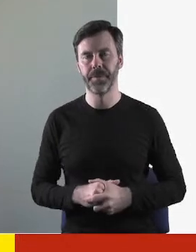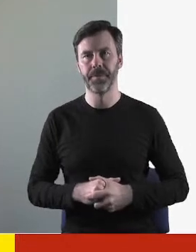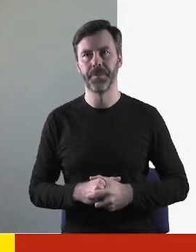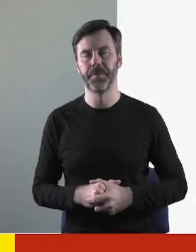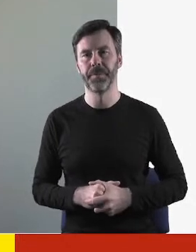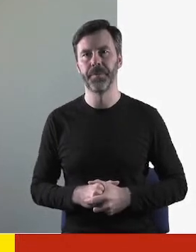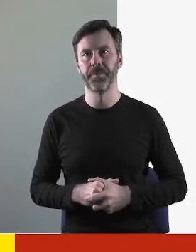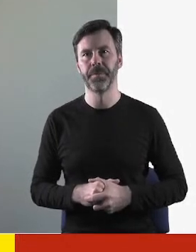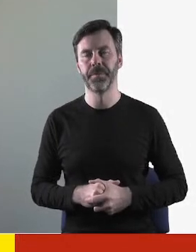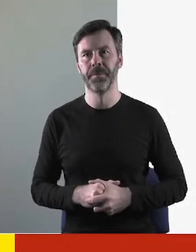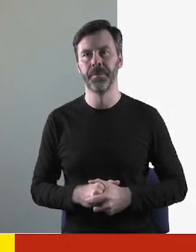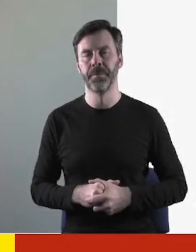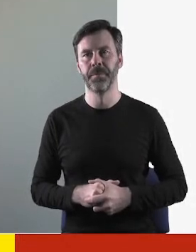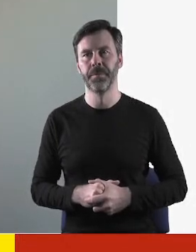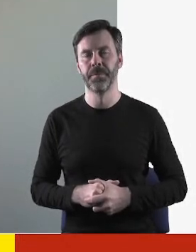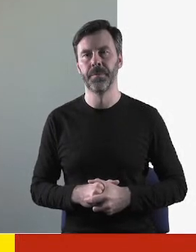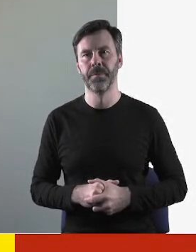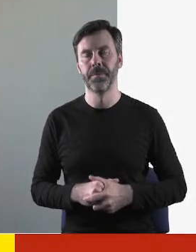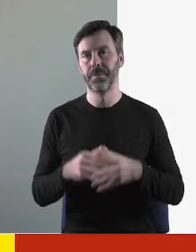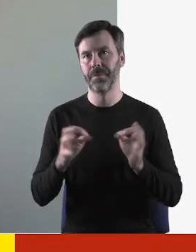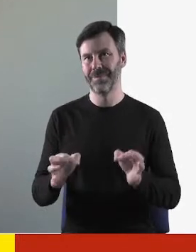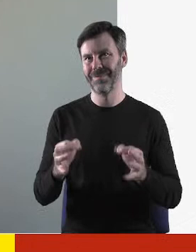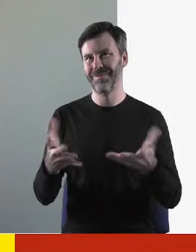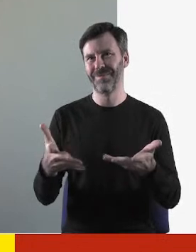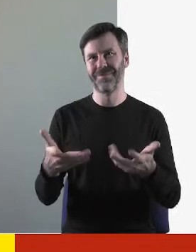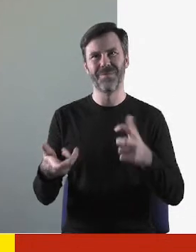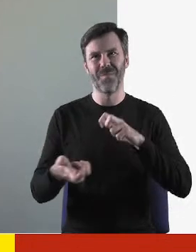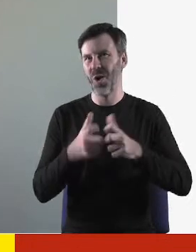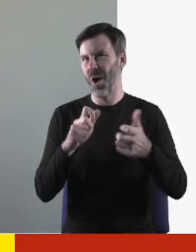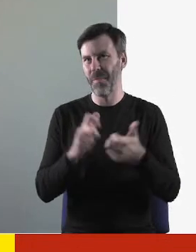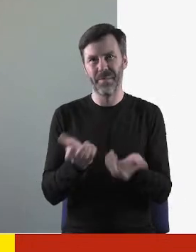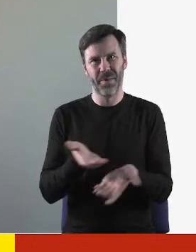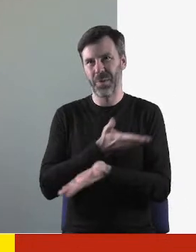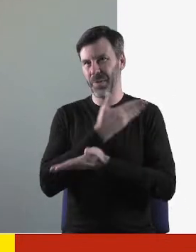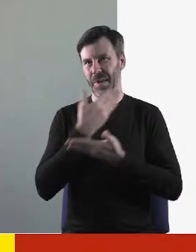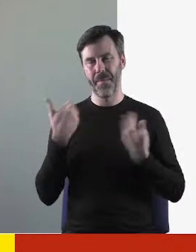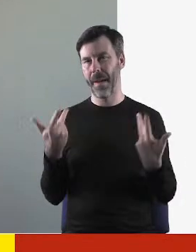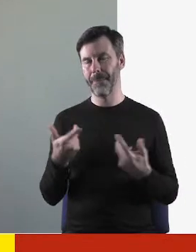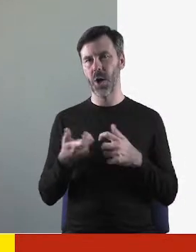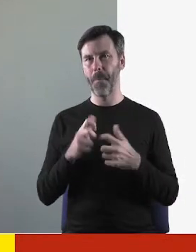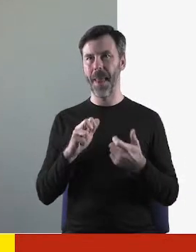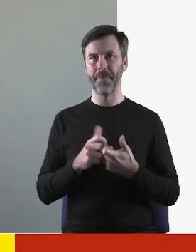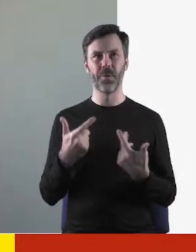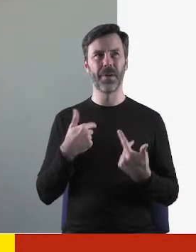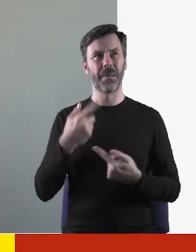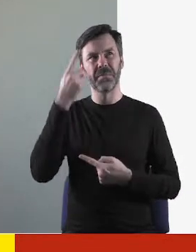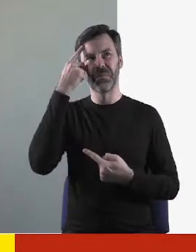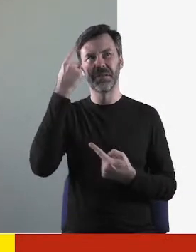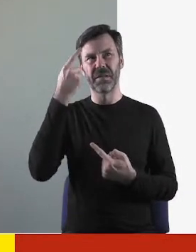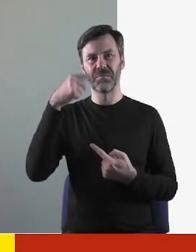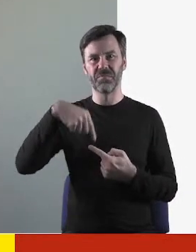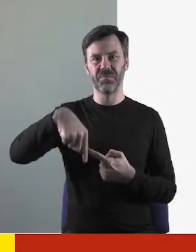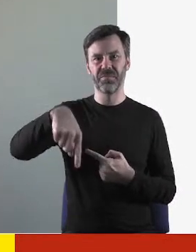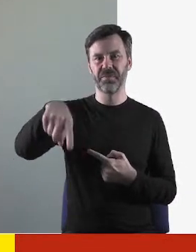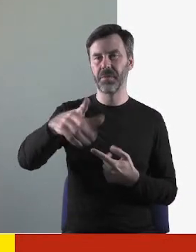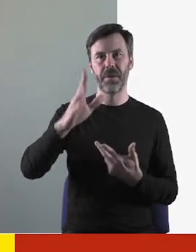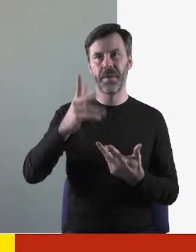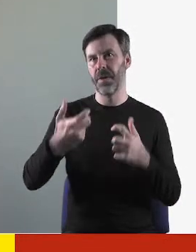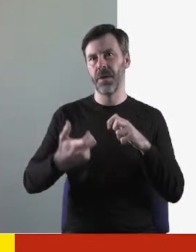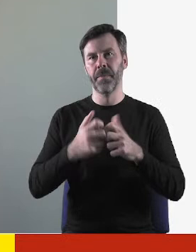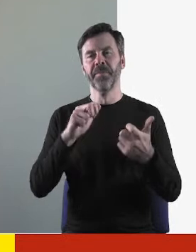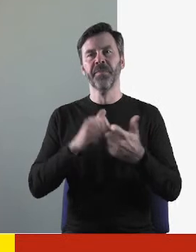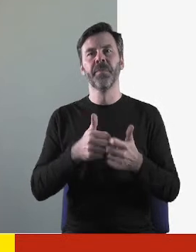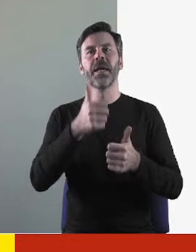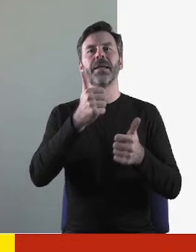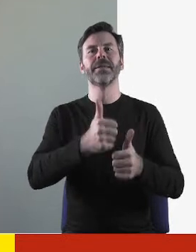Na chwilę obecną nie ma problemów i nie spodziewamy się, żeby w stacji